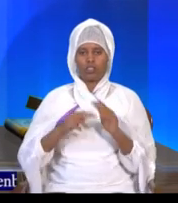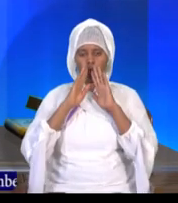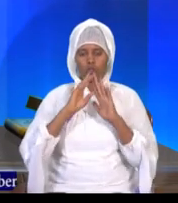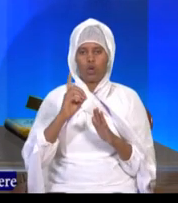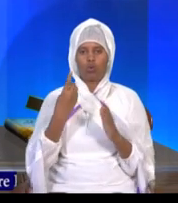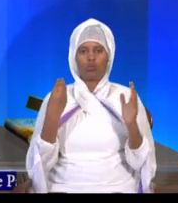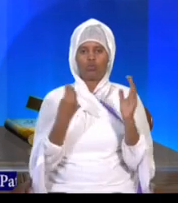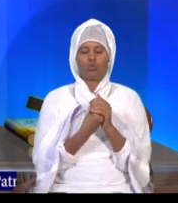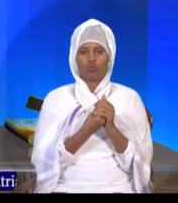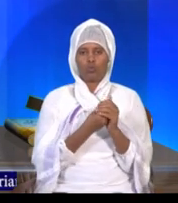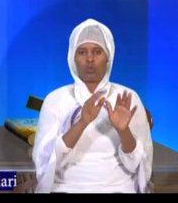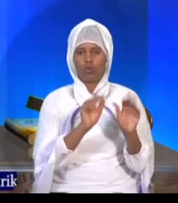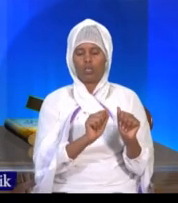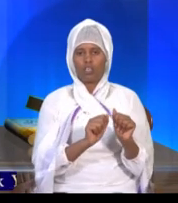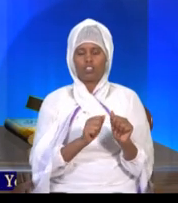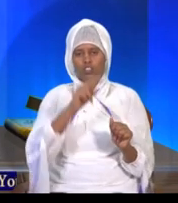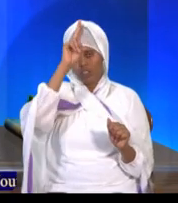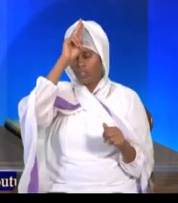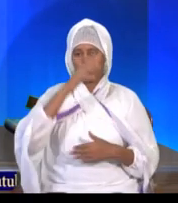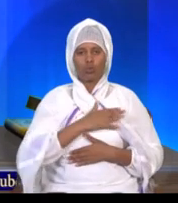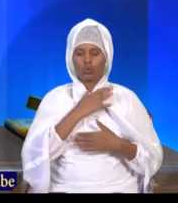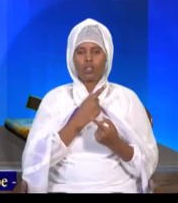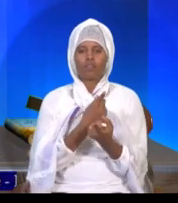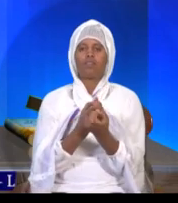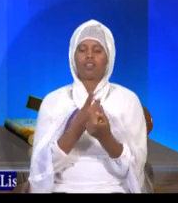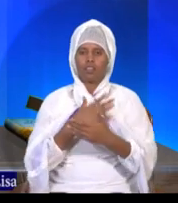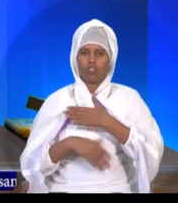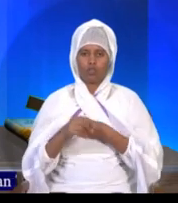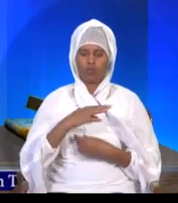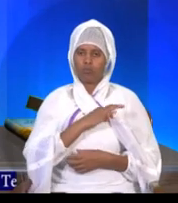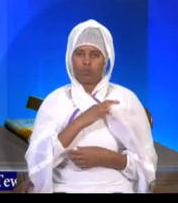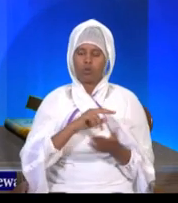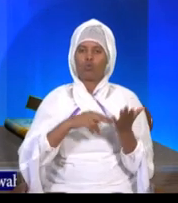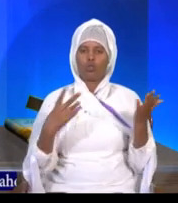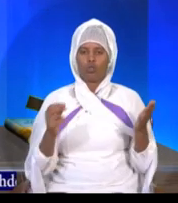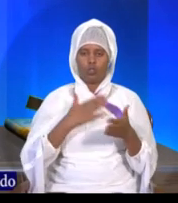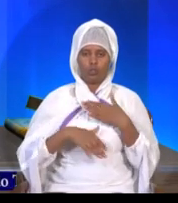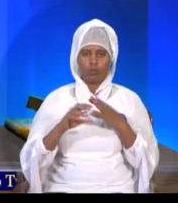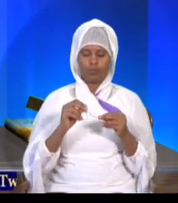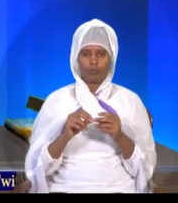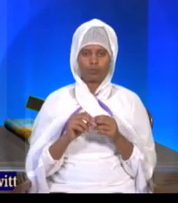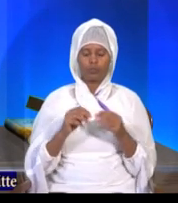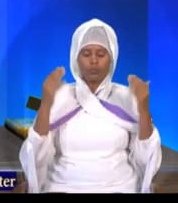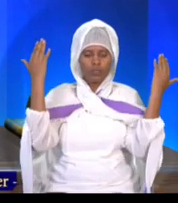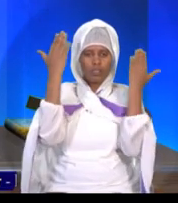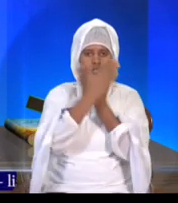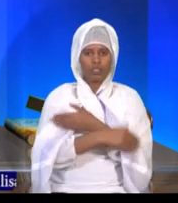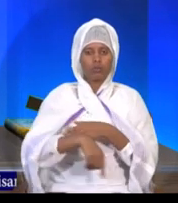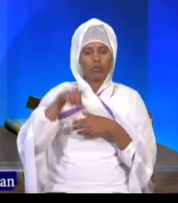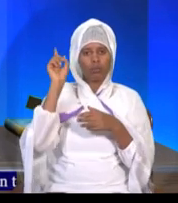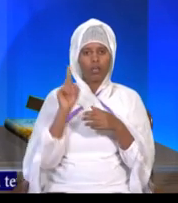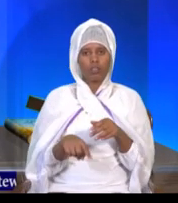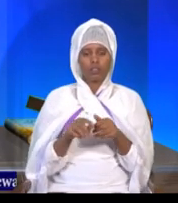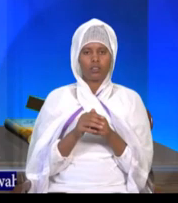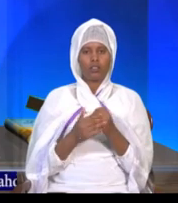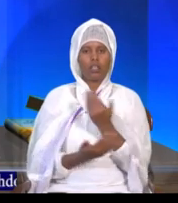ስለዚ ሰይጣን ሕጂ ምቹእ ቦታ ምቹእ መፈተኒ ባይታ ረኸበ ይብል ለይቲ ምስ